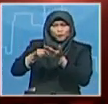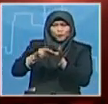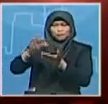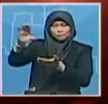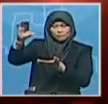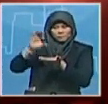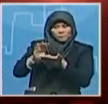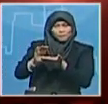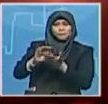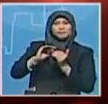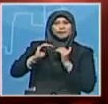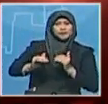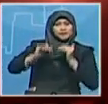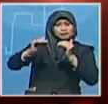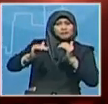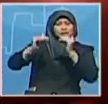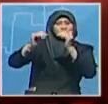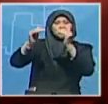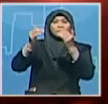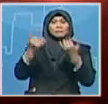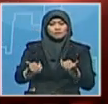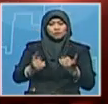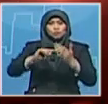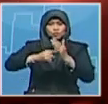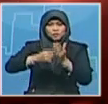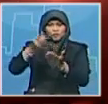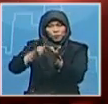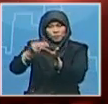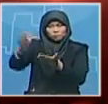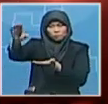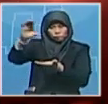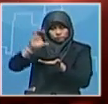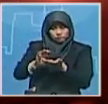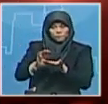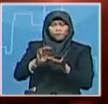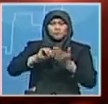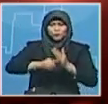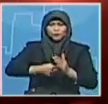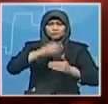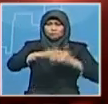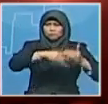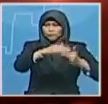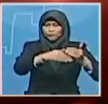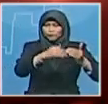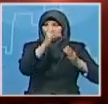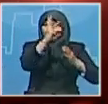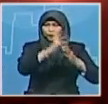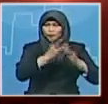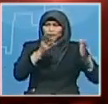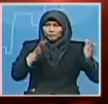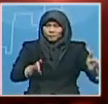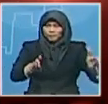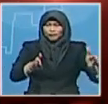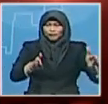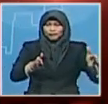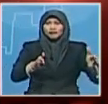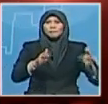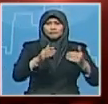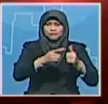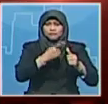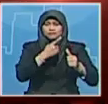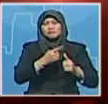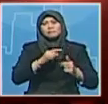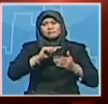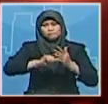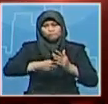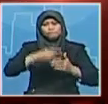ini saya kira cukup untuk kita gerakkan apa saja perancangan kita dalam 6 bulan pertama 2018 nanti. Datuk Seri,